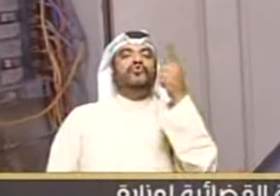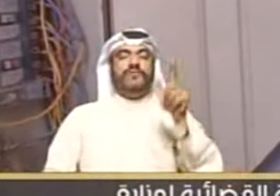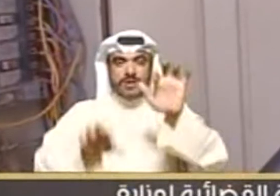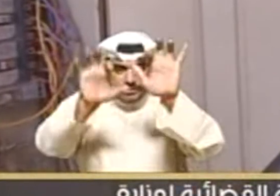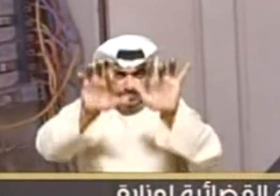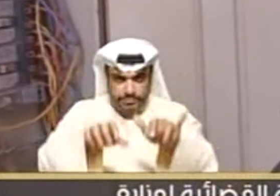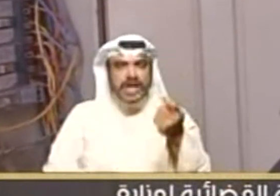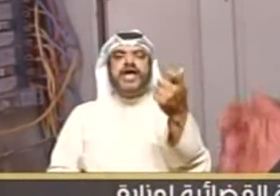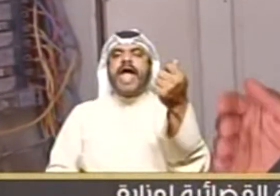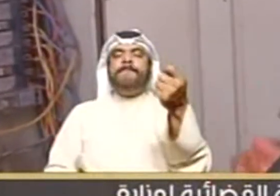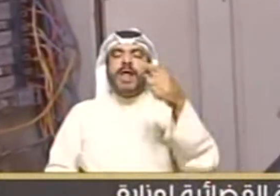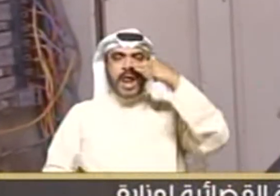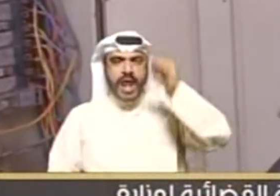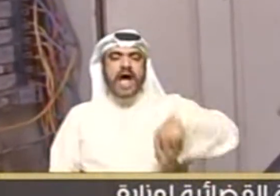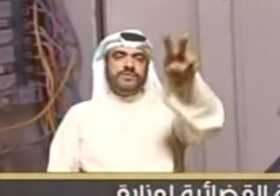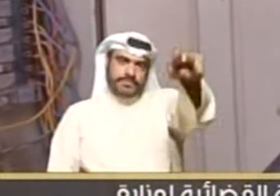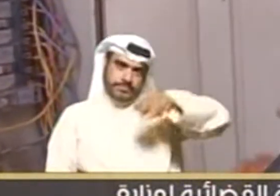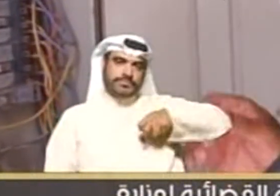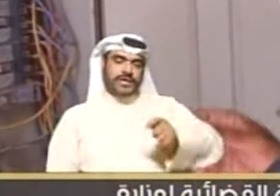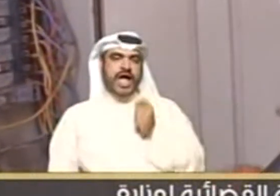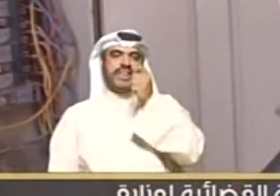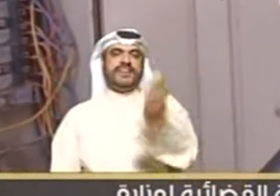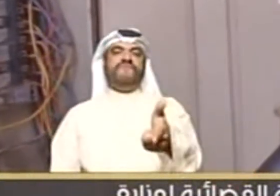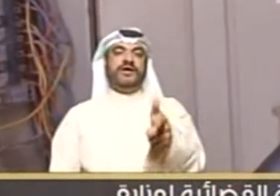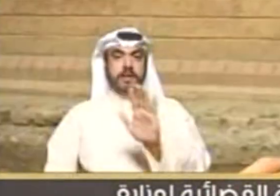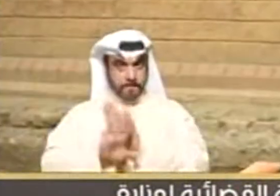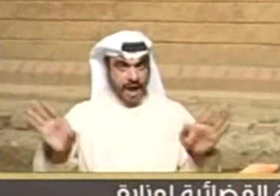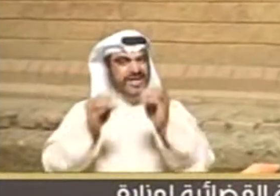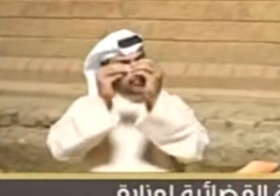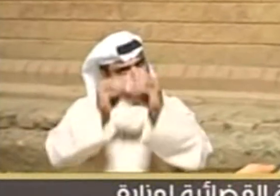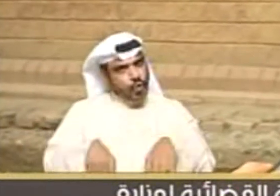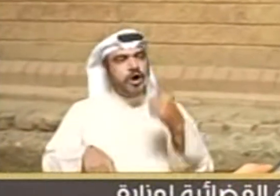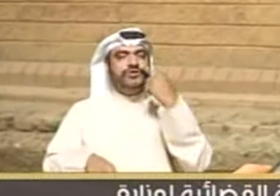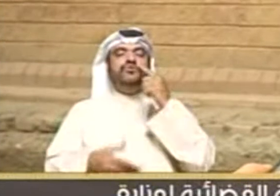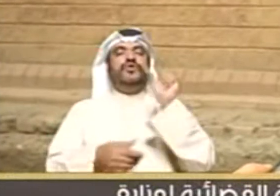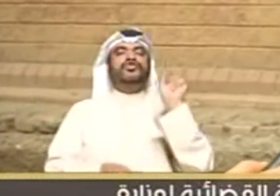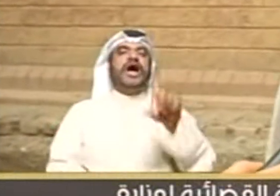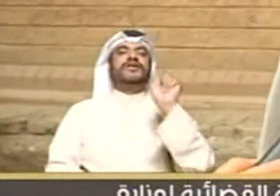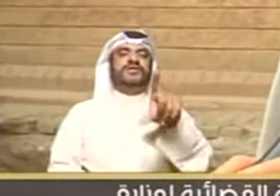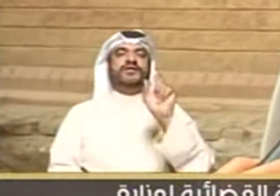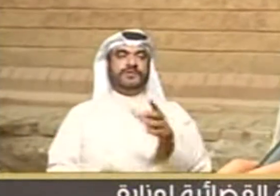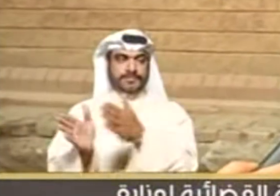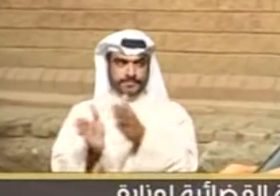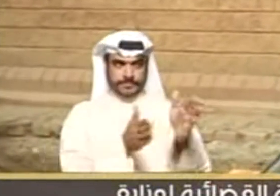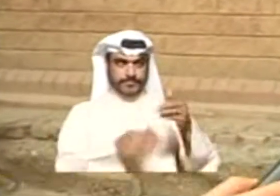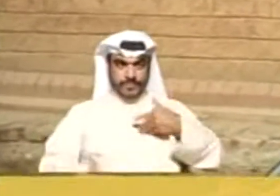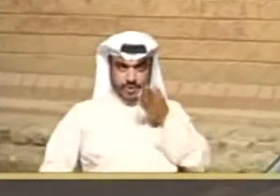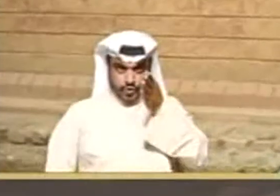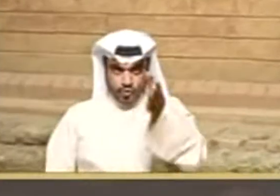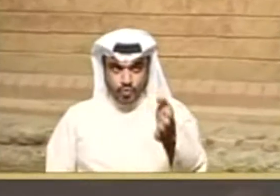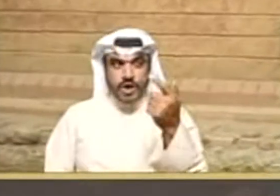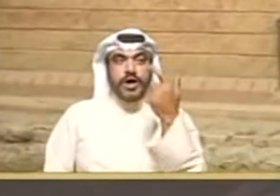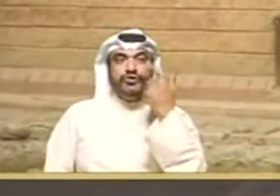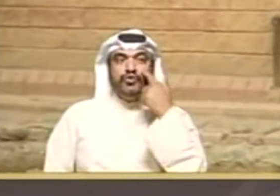يطلعون التكاليف اللي عليه المفروض إنه يدفعها أو يسوي أمر صلح. أول ما تنزل ضبطية قضائية لو عليها مبالغ أو وصل